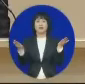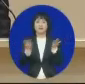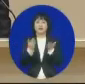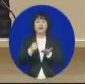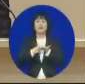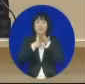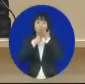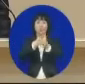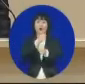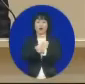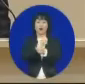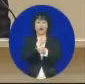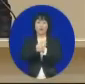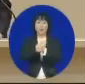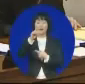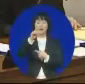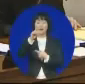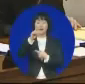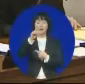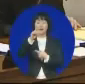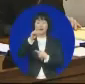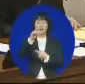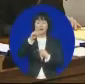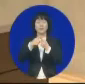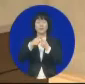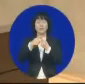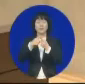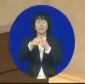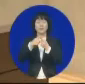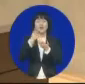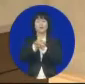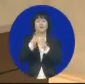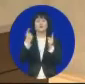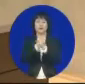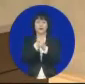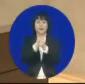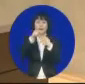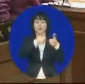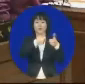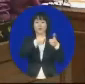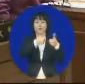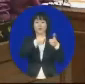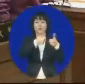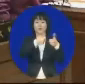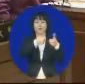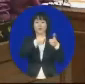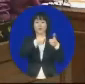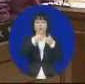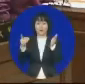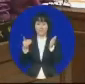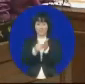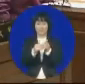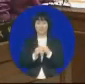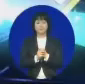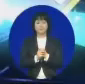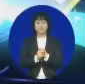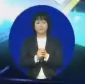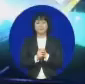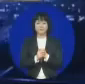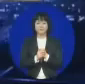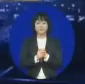보고와 함께 용인시 교육경비 지원에 관한 조례 일부개정조례안 을 비롯한 4건에 조례안이 다뤄 졌습니다